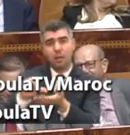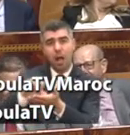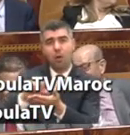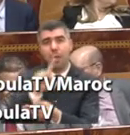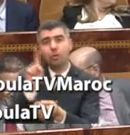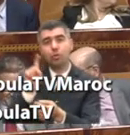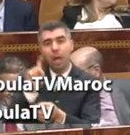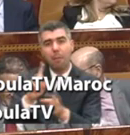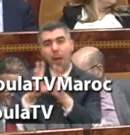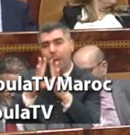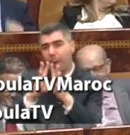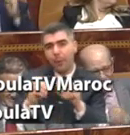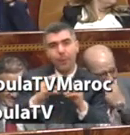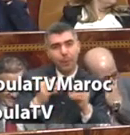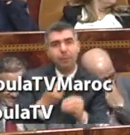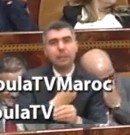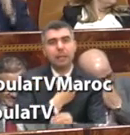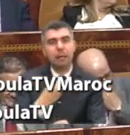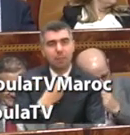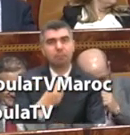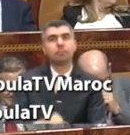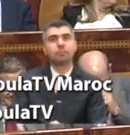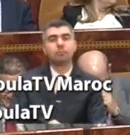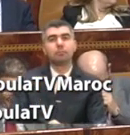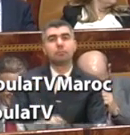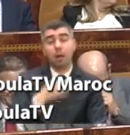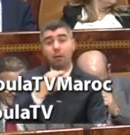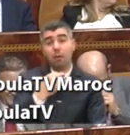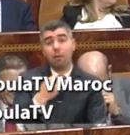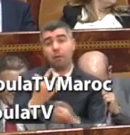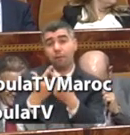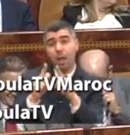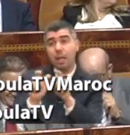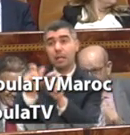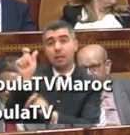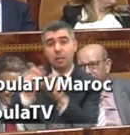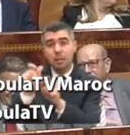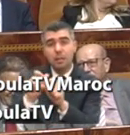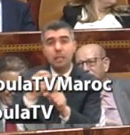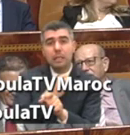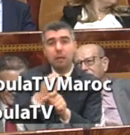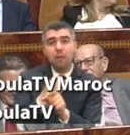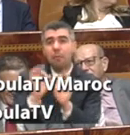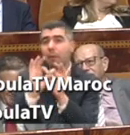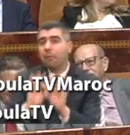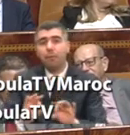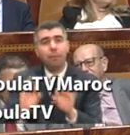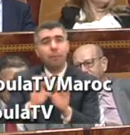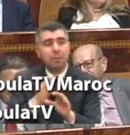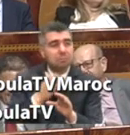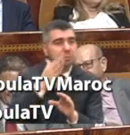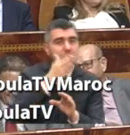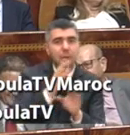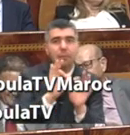تعاني من غياب الاطباء، مما يترتب ذلك على حرمان الساكنة من التطبيب والعلاج، خاصة بالنسبة